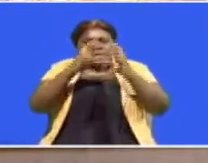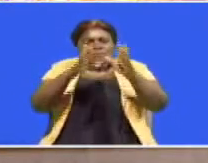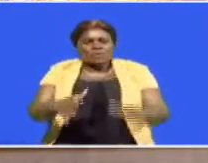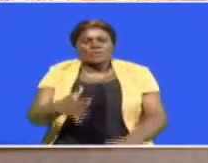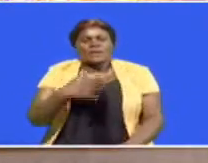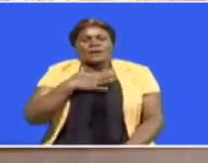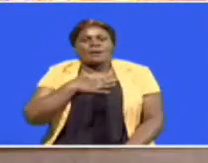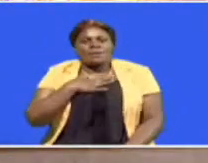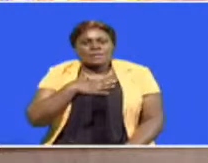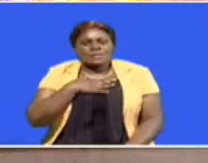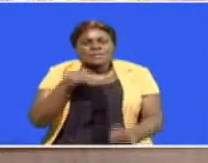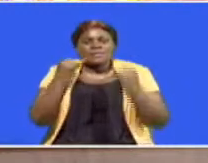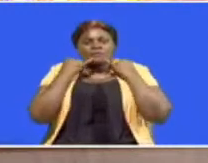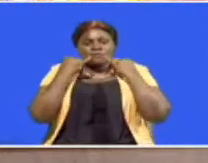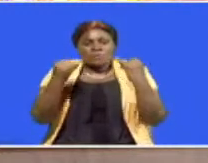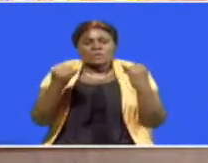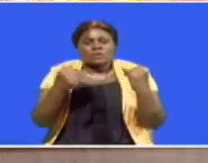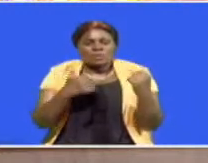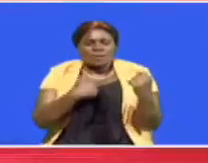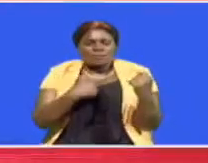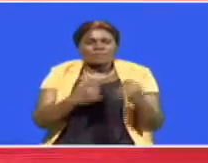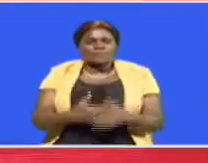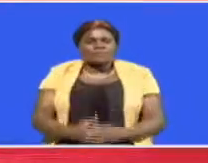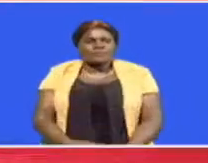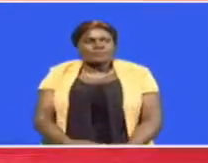Husna Mohamed na taarifa hii.